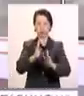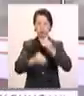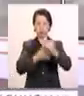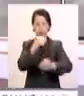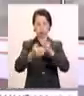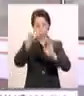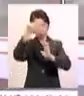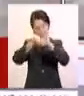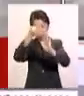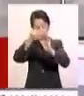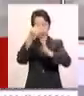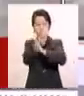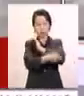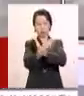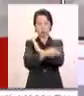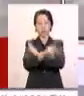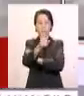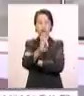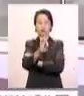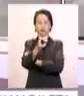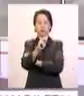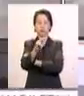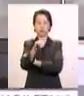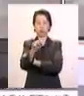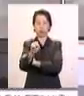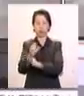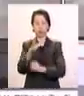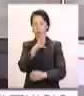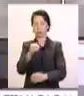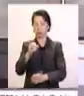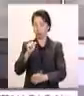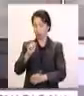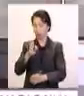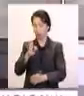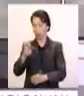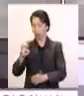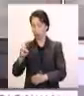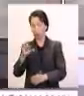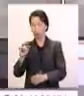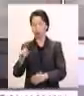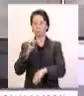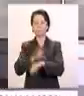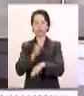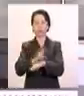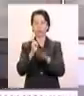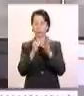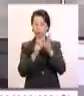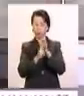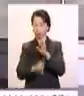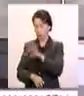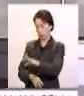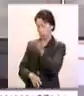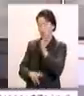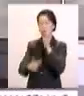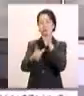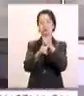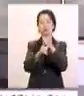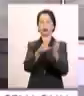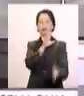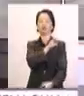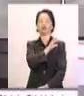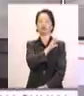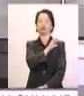Kemajuan Filem Nasional Malaysia, FINAS. Manakala Effendi Ali Daly, seorang penasihat undang-undang, dilantik sebagai timbalan